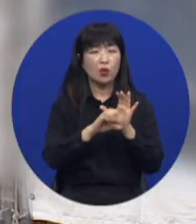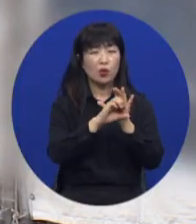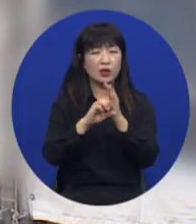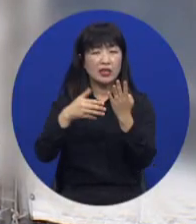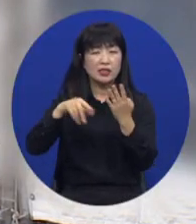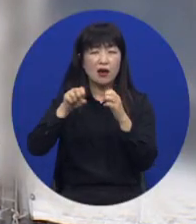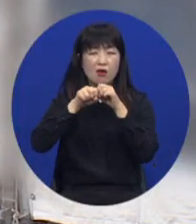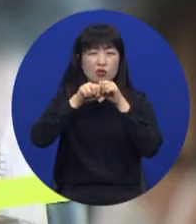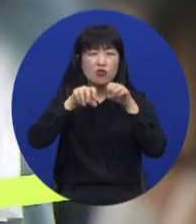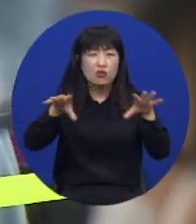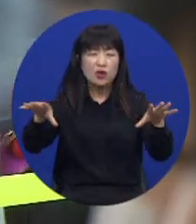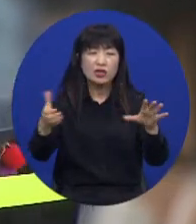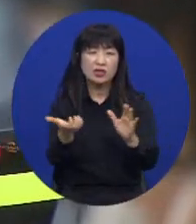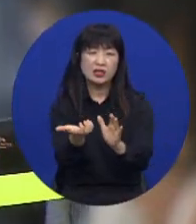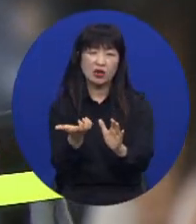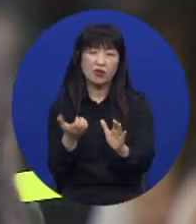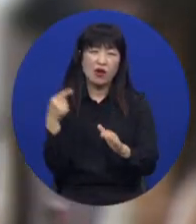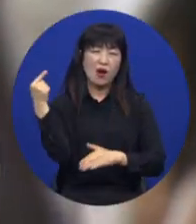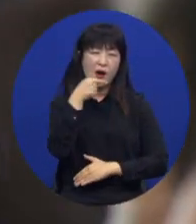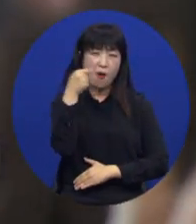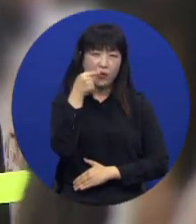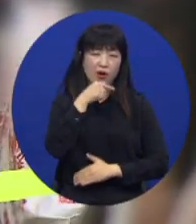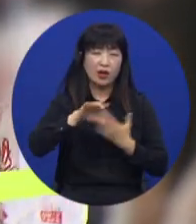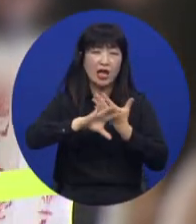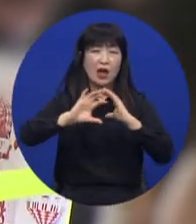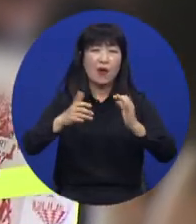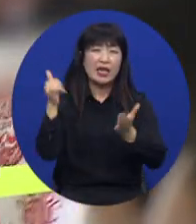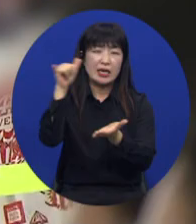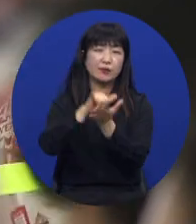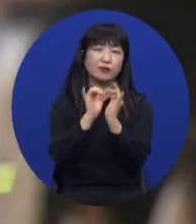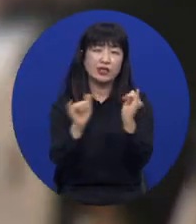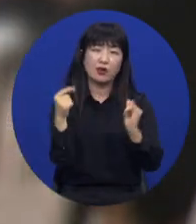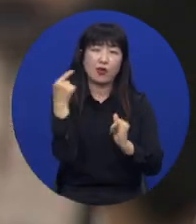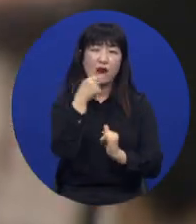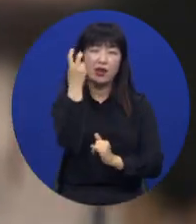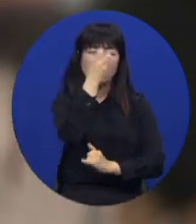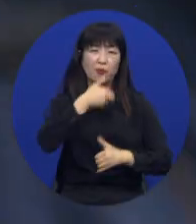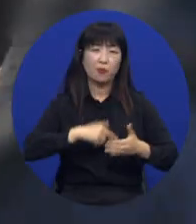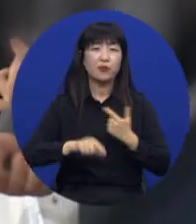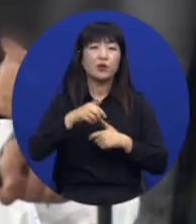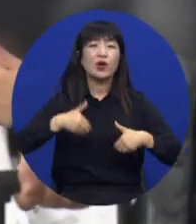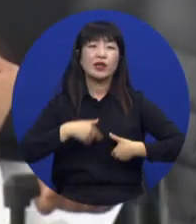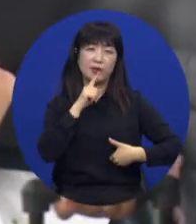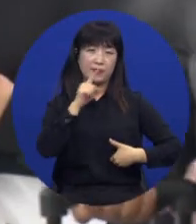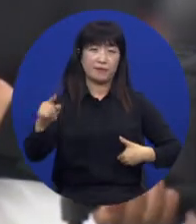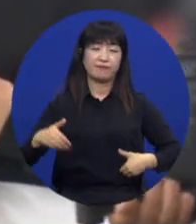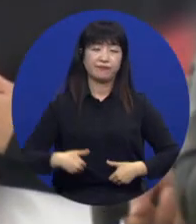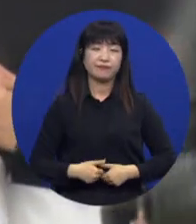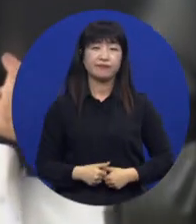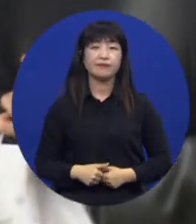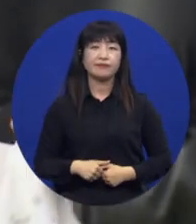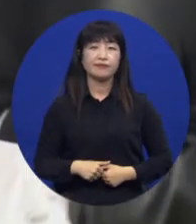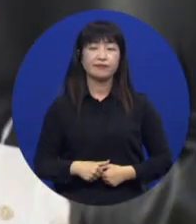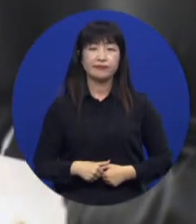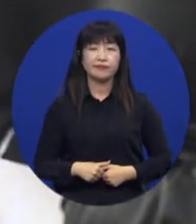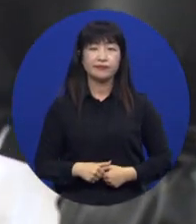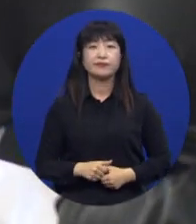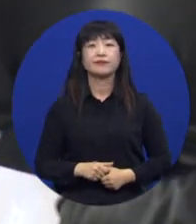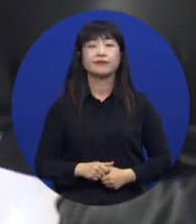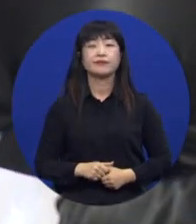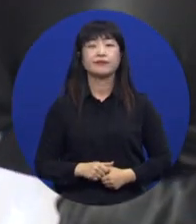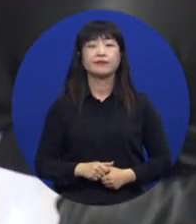유행 기로에선 지금 엄격한 해외 입국자 관리가 필요하다는 지적이 나오고 있습니다. MBC 뉴스 박주현입니다.